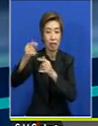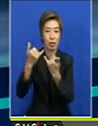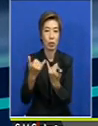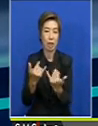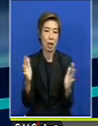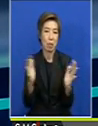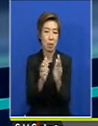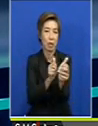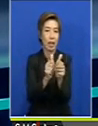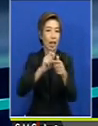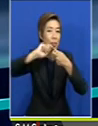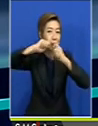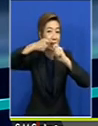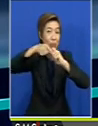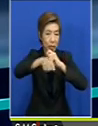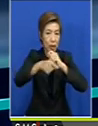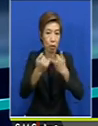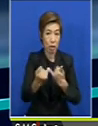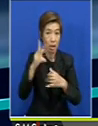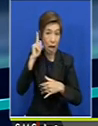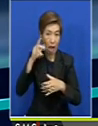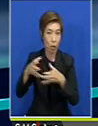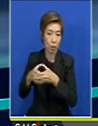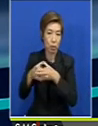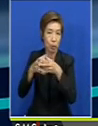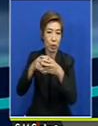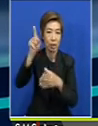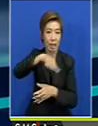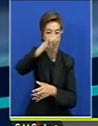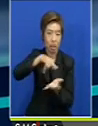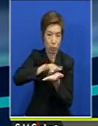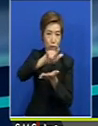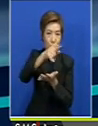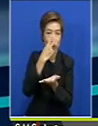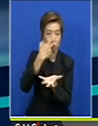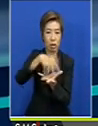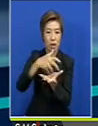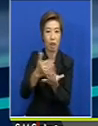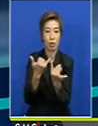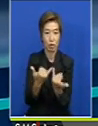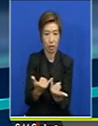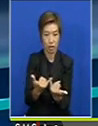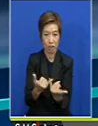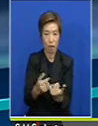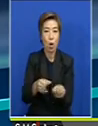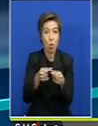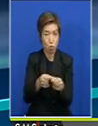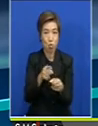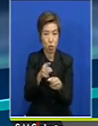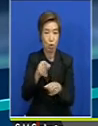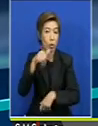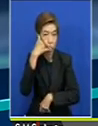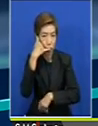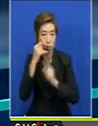ตันครับวันนี้ผู้สื่อข่าวของเราเดินทางไปที่ประเทศอังกฤษแล้วครับติดตามบรรยากาศได้กับคุณกิติแก้วจินดาครับผู้สื่อข่าวของคมชัดเล่นตอน